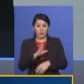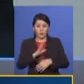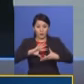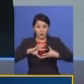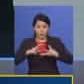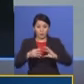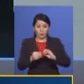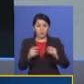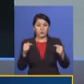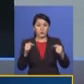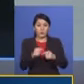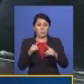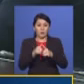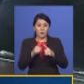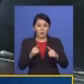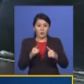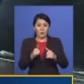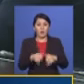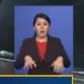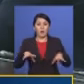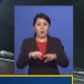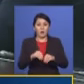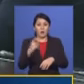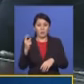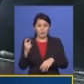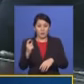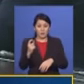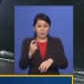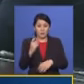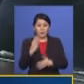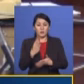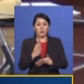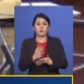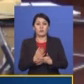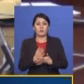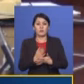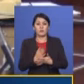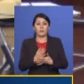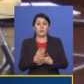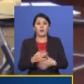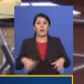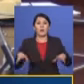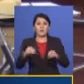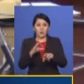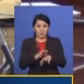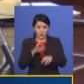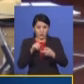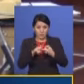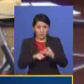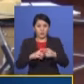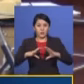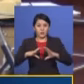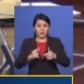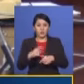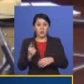Көрсеткіштердің орнықты өсу қарқыны жалпы экономиканың қалыпқа келген белгісі болып табылады. Жалпы пандемия мен жаһандық экономикалық